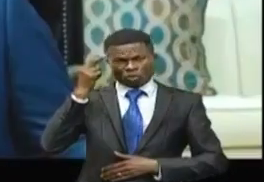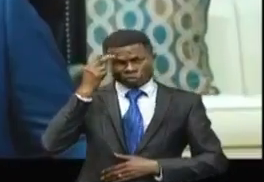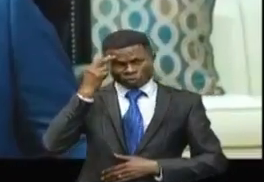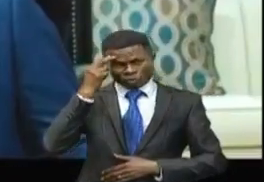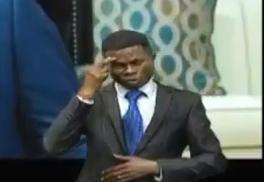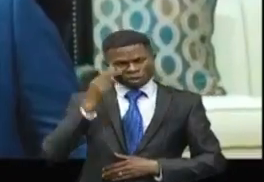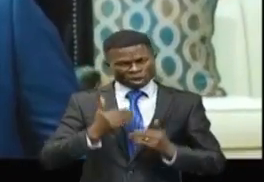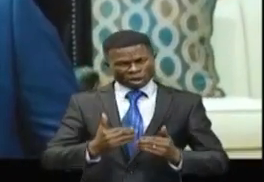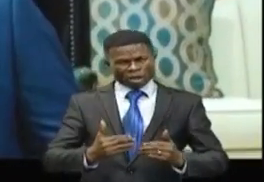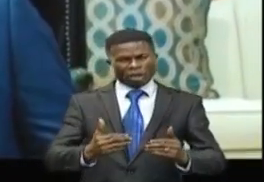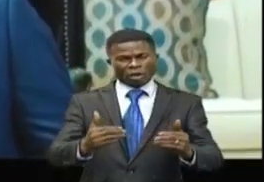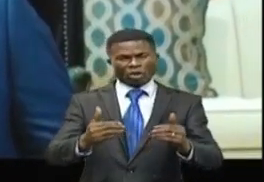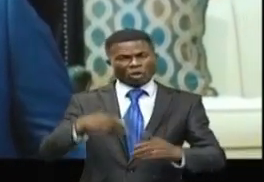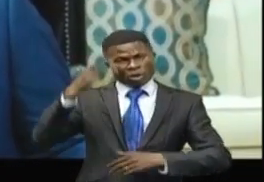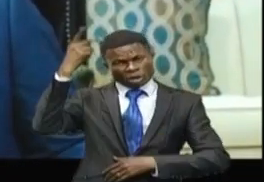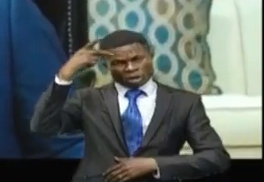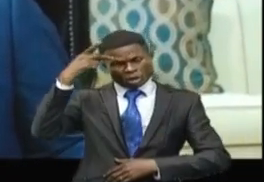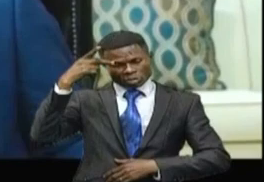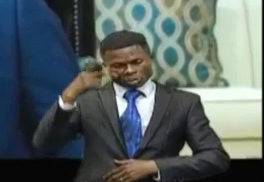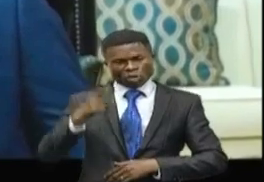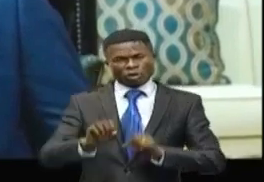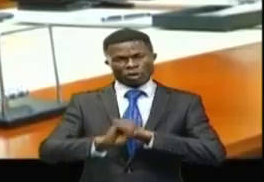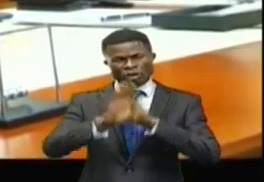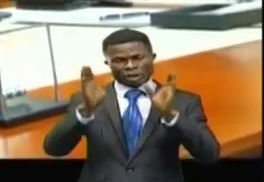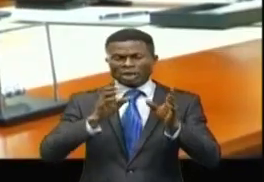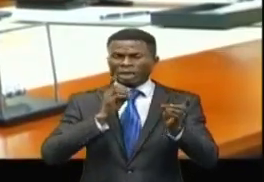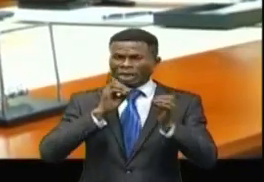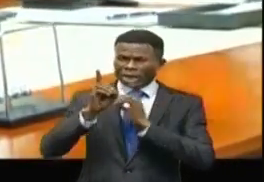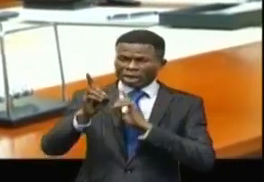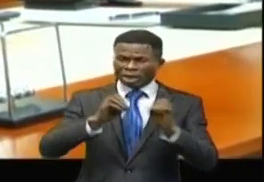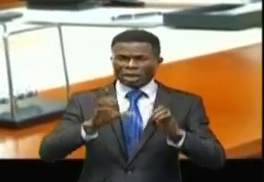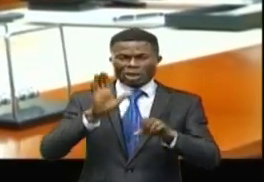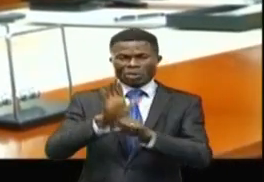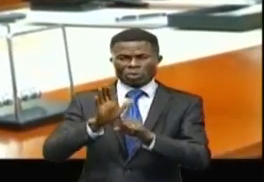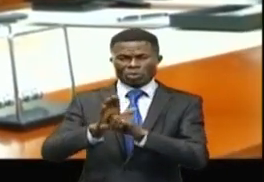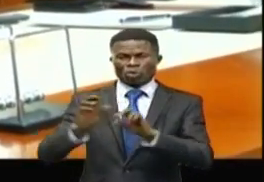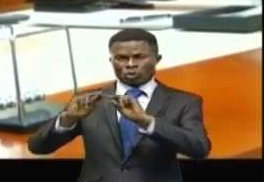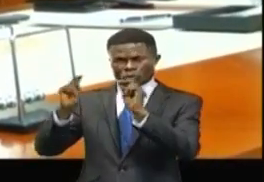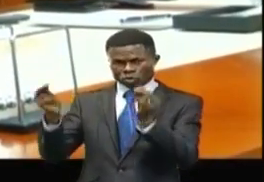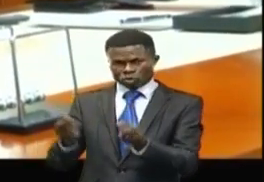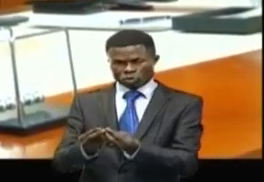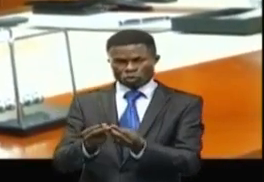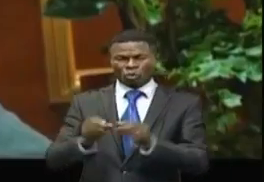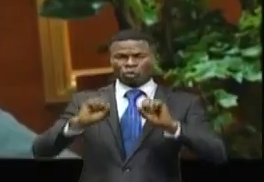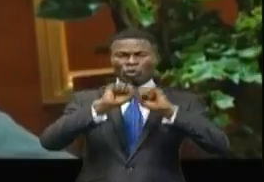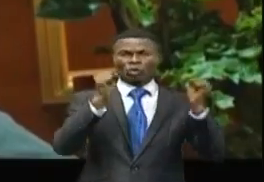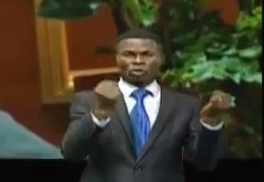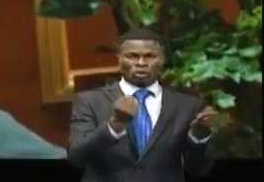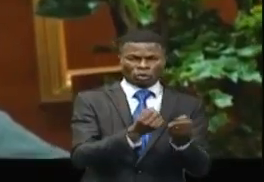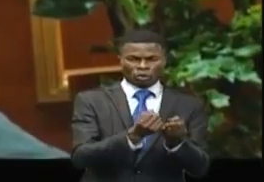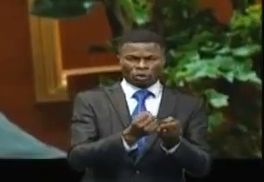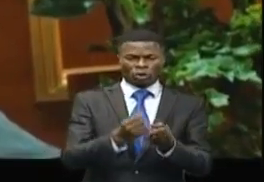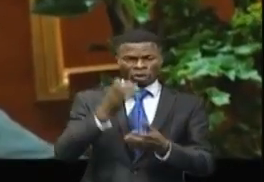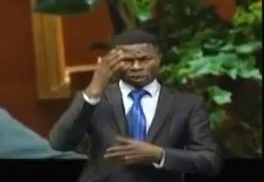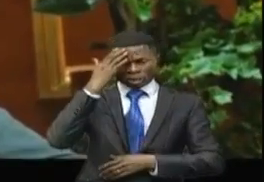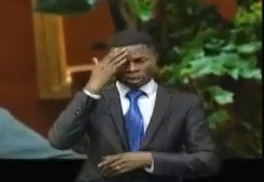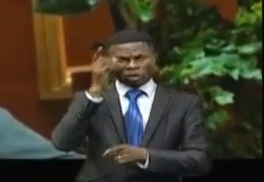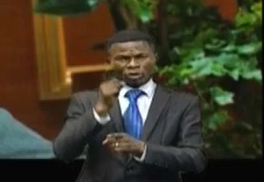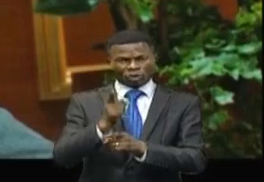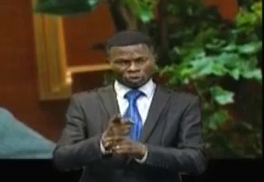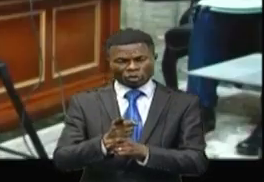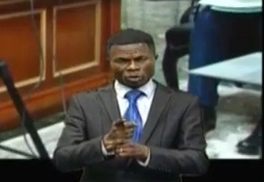poursuivre sa politique d'ouverture et des dialogues avec les différents secteurs sociaux en vue d s'assurer que